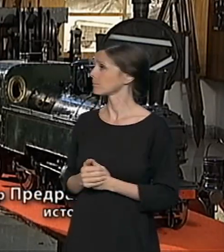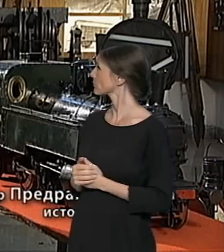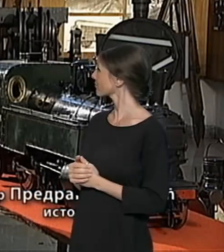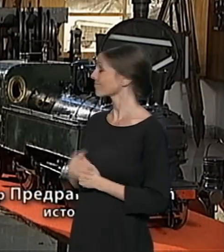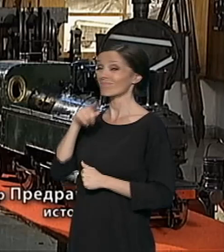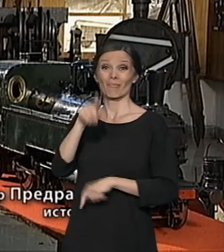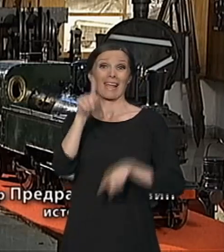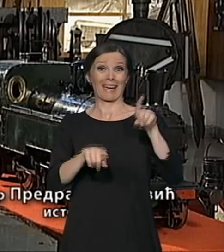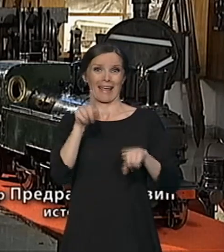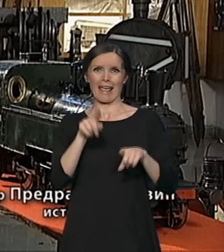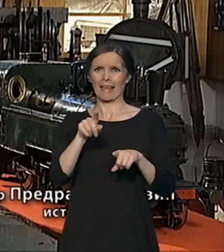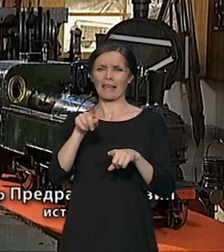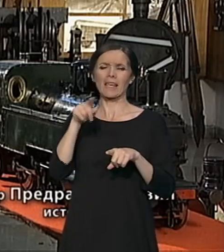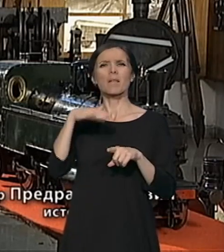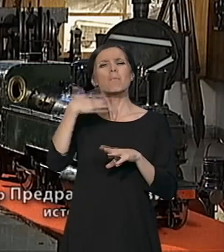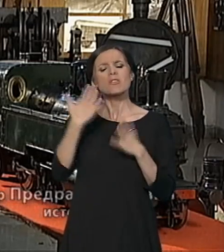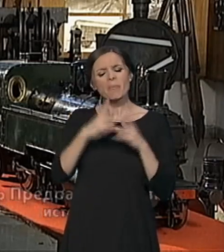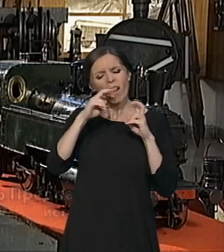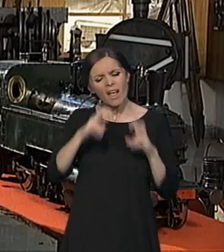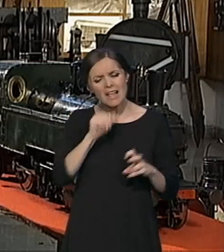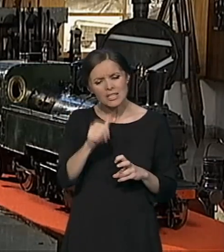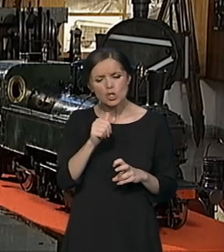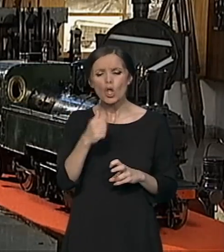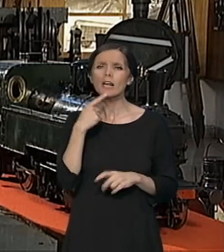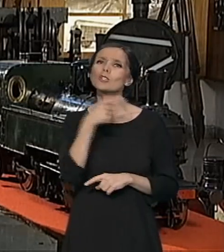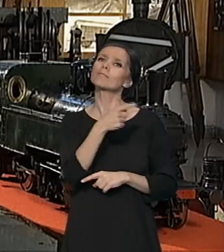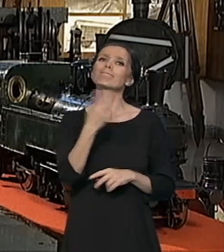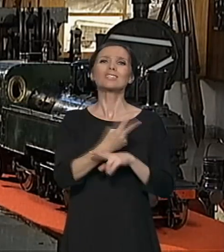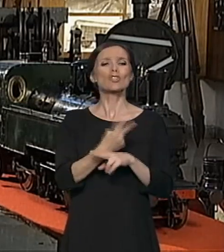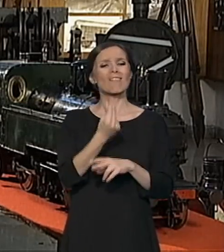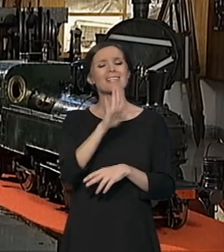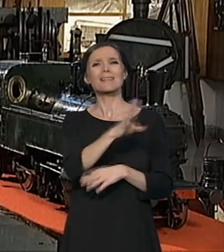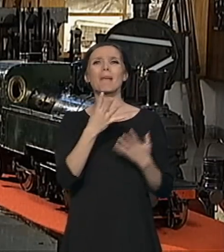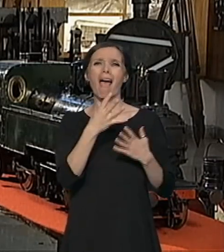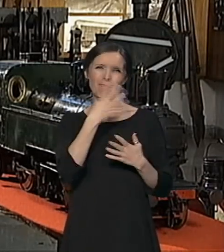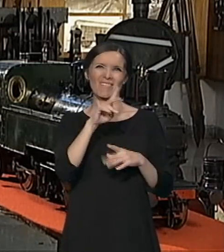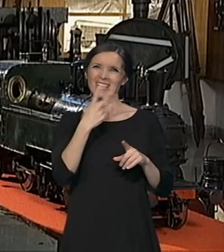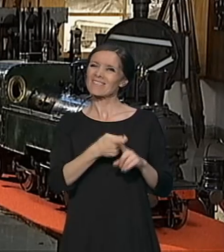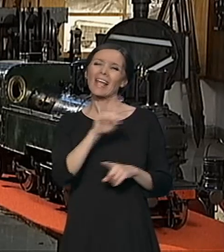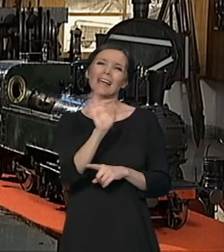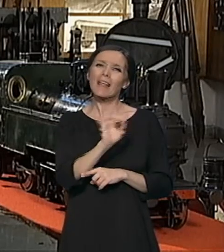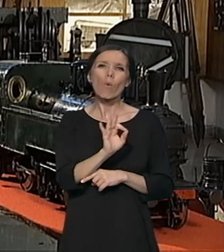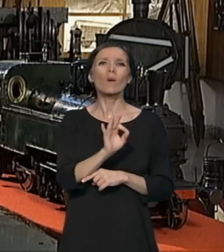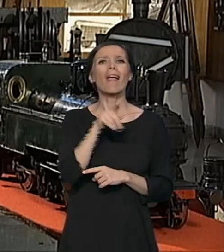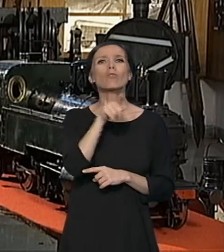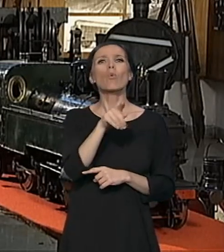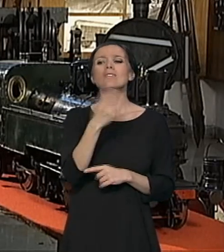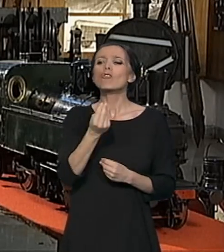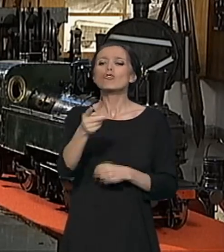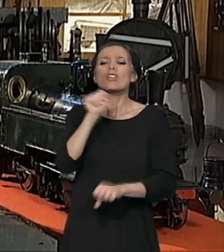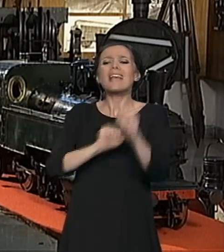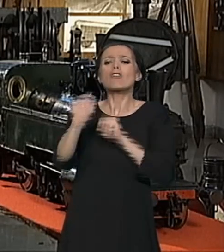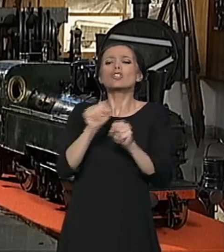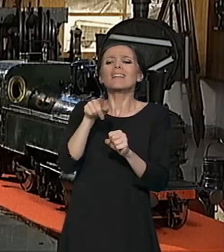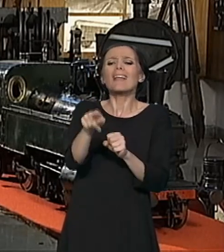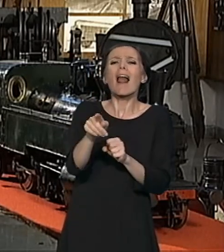je zaštitila malog seljaka, jer navodno to je zaustavilo razvoj kapitalizma, jer je taj mali seljački